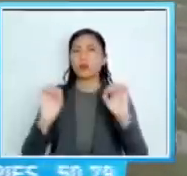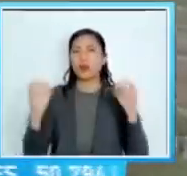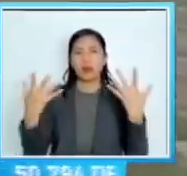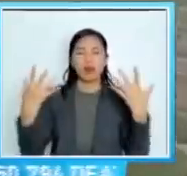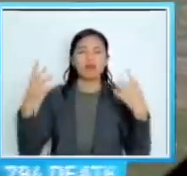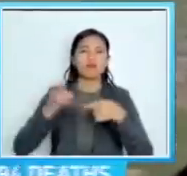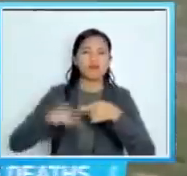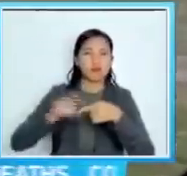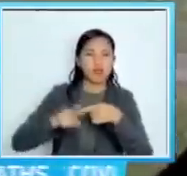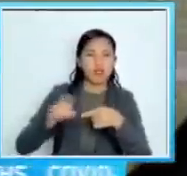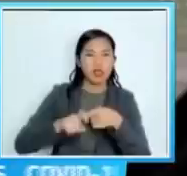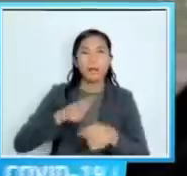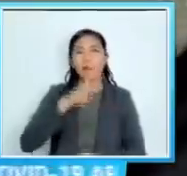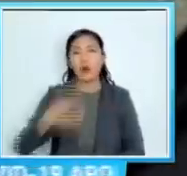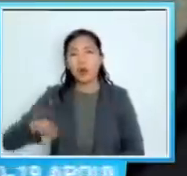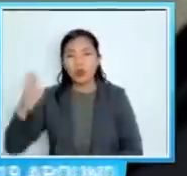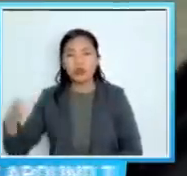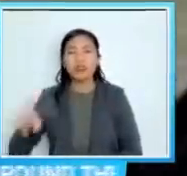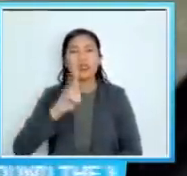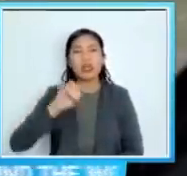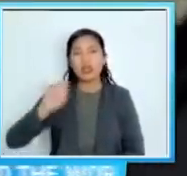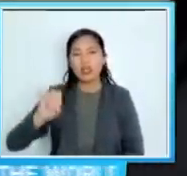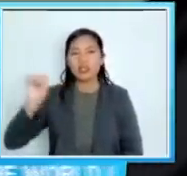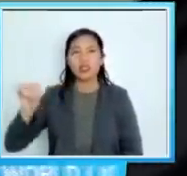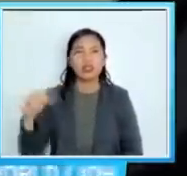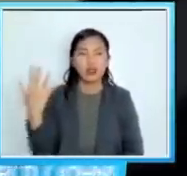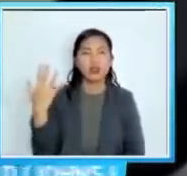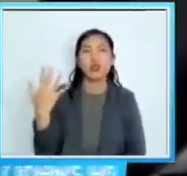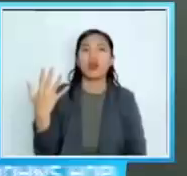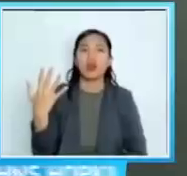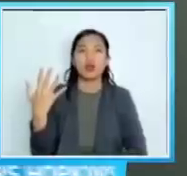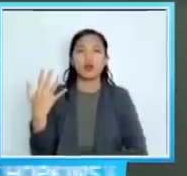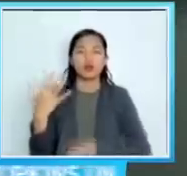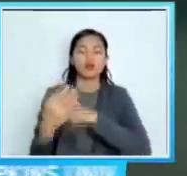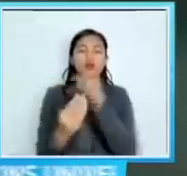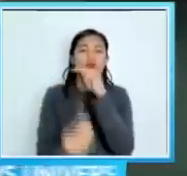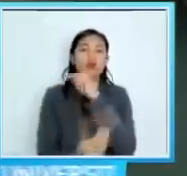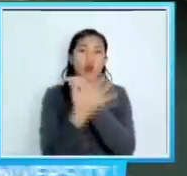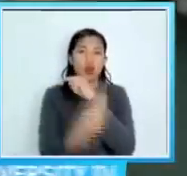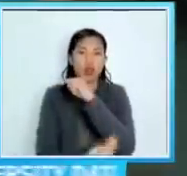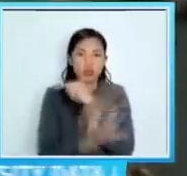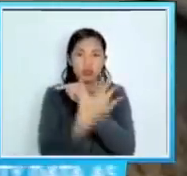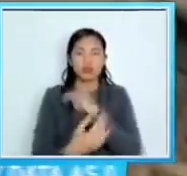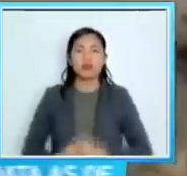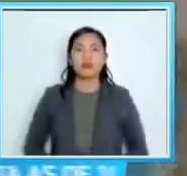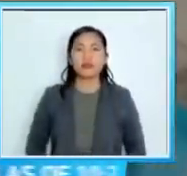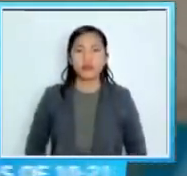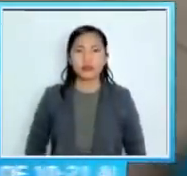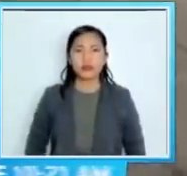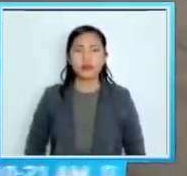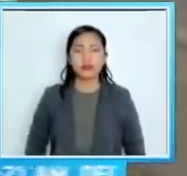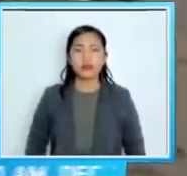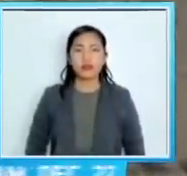Surigao del Norte. Kung ilalagay natin in terms of target, kailan magkakakuryente sa Siargao? Wala pa, hindi pa namin mabibigay. Ah, okay.